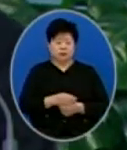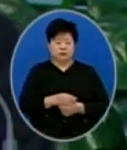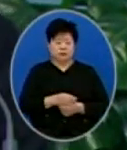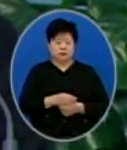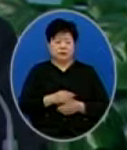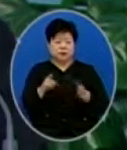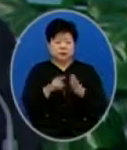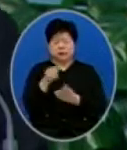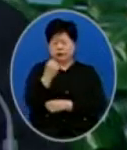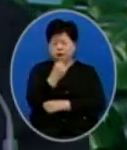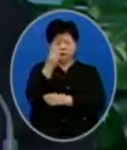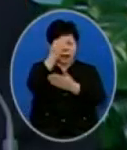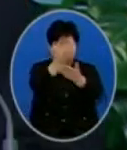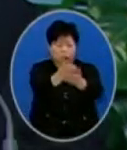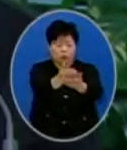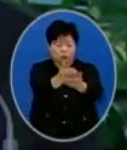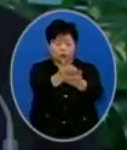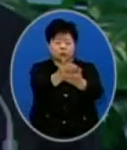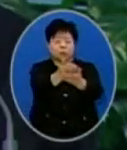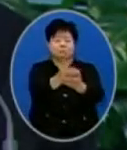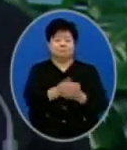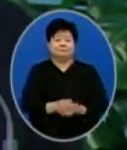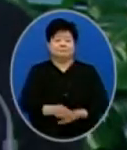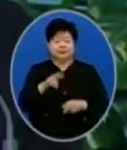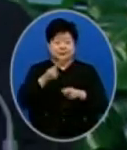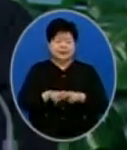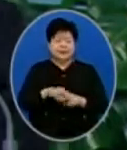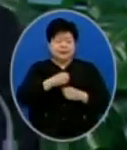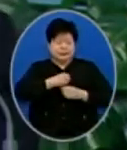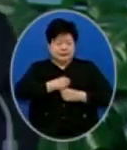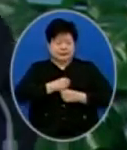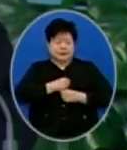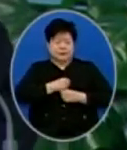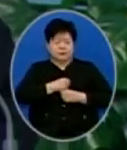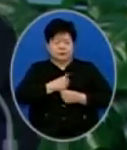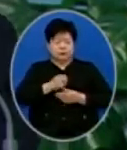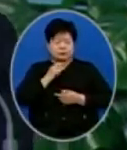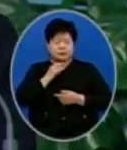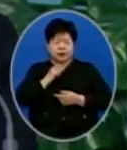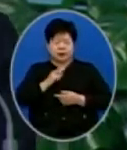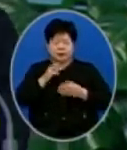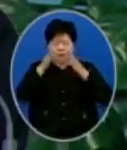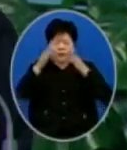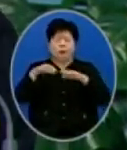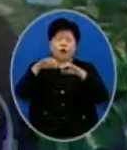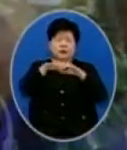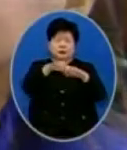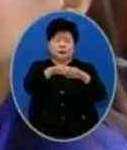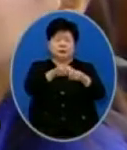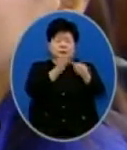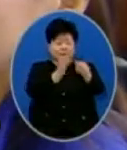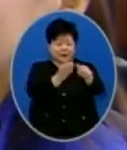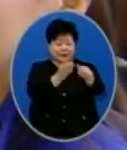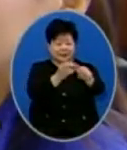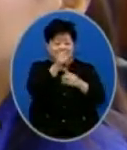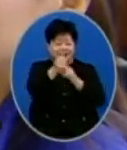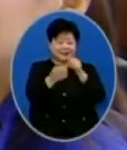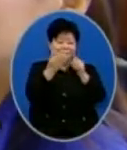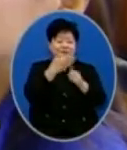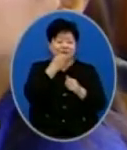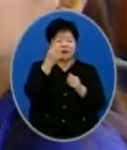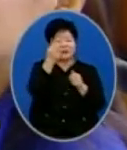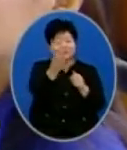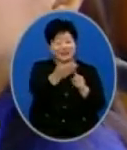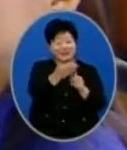절대적으로 믿음이 흔들리지 말고 자리를 지키고 주를 바라보고 전진도 전진해 나갈 때 하나님께서